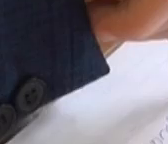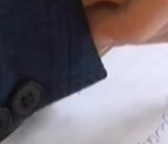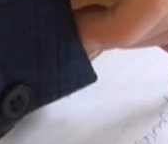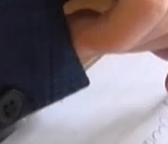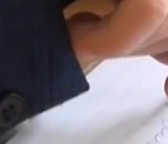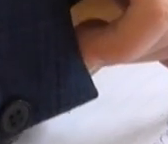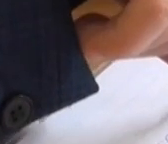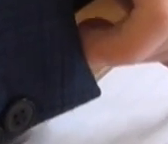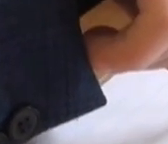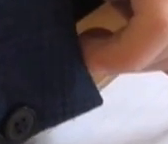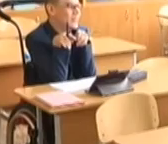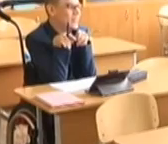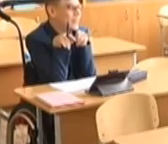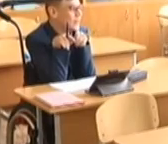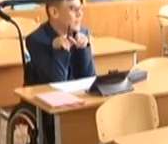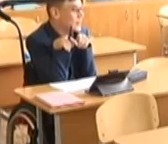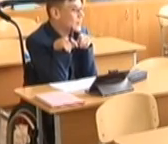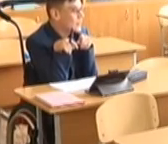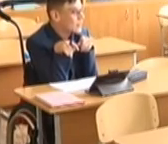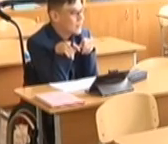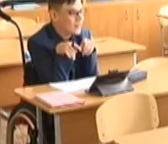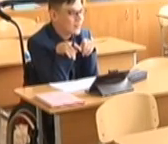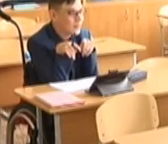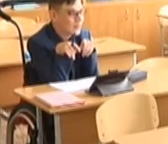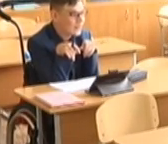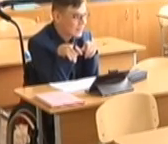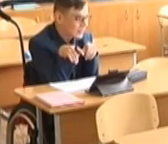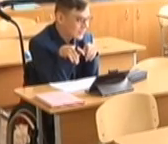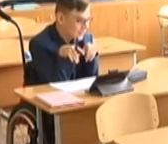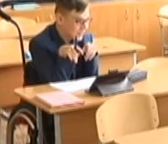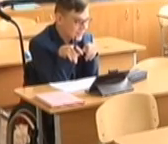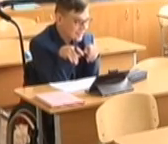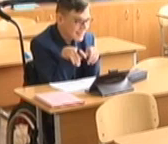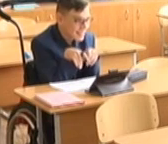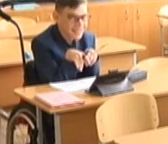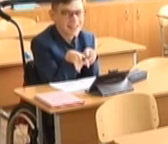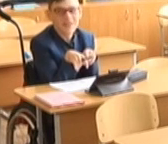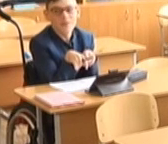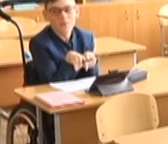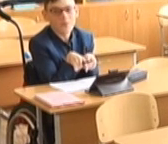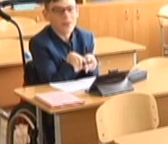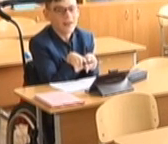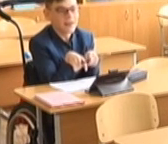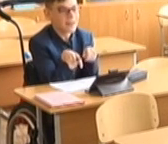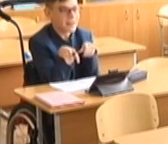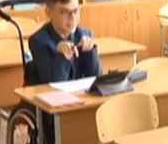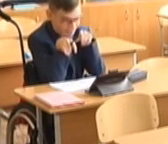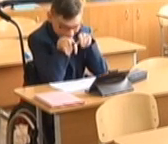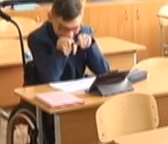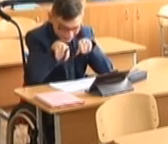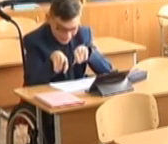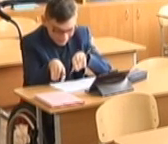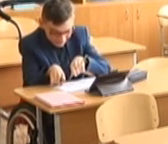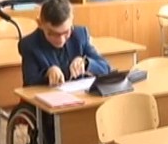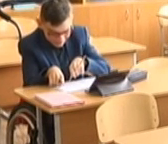потребують інклюзивної форми навчання. Якщо говорити про цей клас, в якому ми зараз знаходимося, то особливих змін немає.